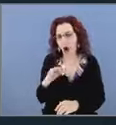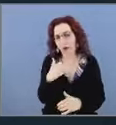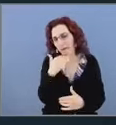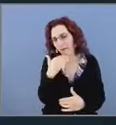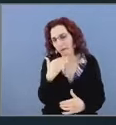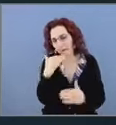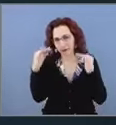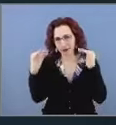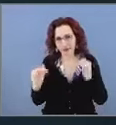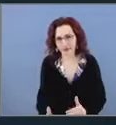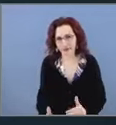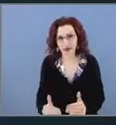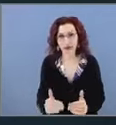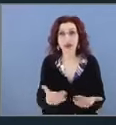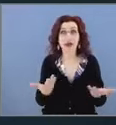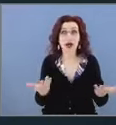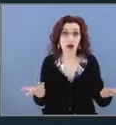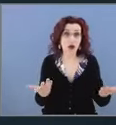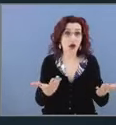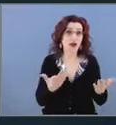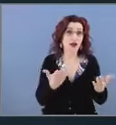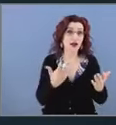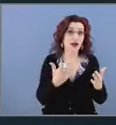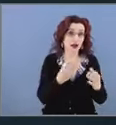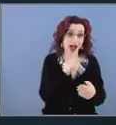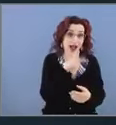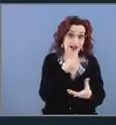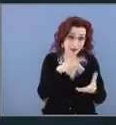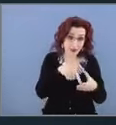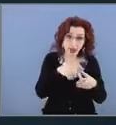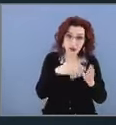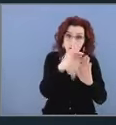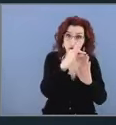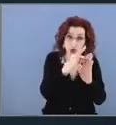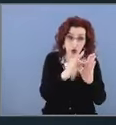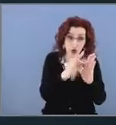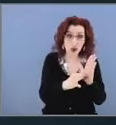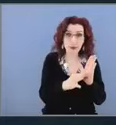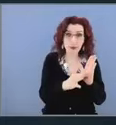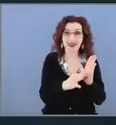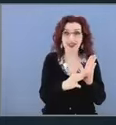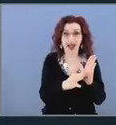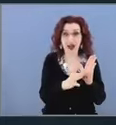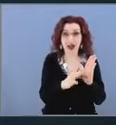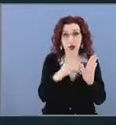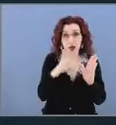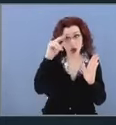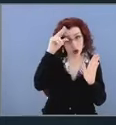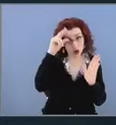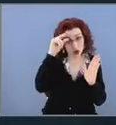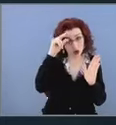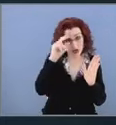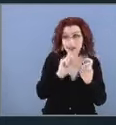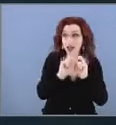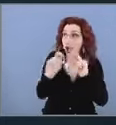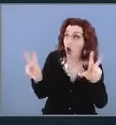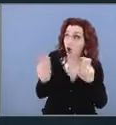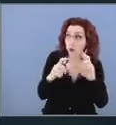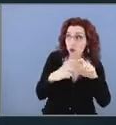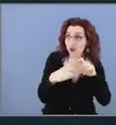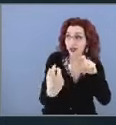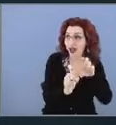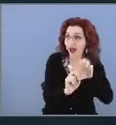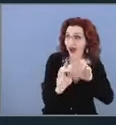alimento e la capacità di comunicarle può essere un fattore molto importante. Il secondo aspetto